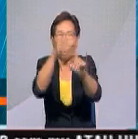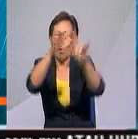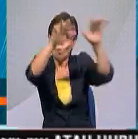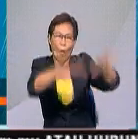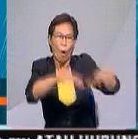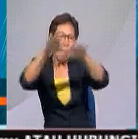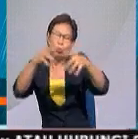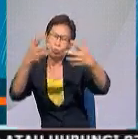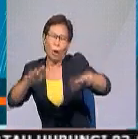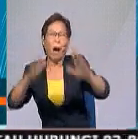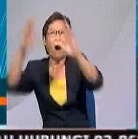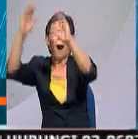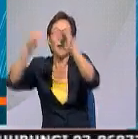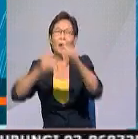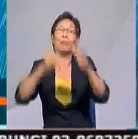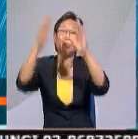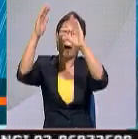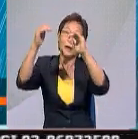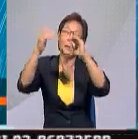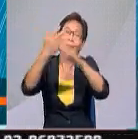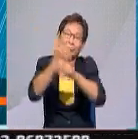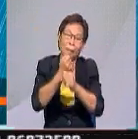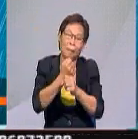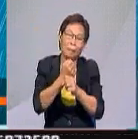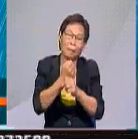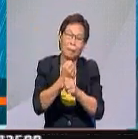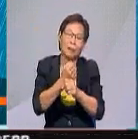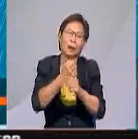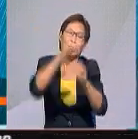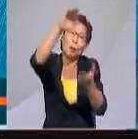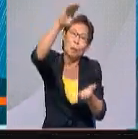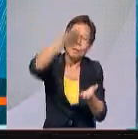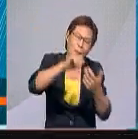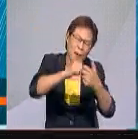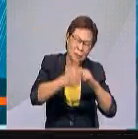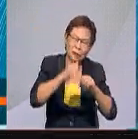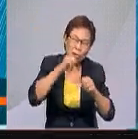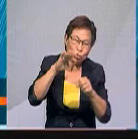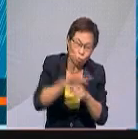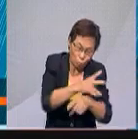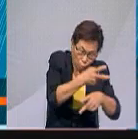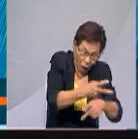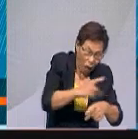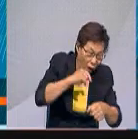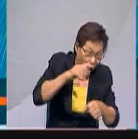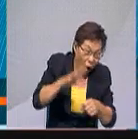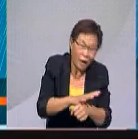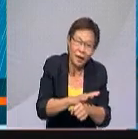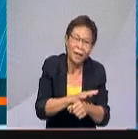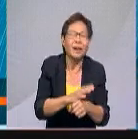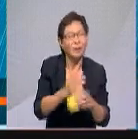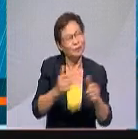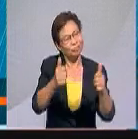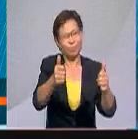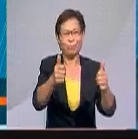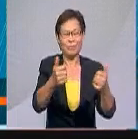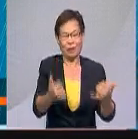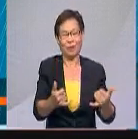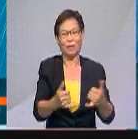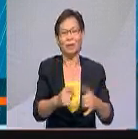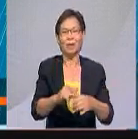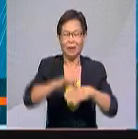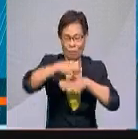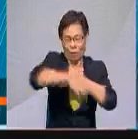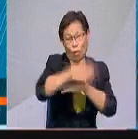dan diharapkan usaha ini dapat mengurangkan permasalahan kekurangan takungan air di empangan-empangan yang juga mempengaruhi